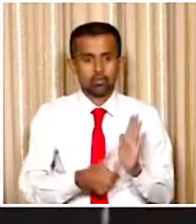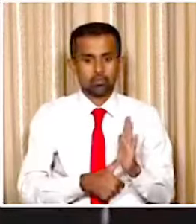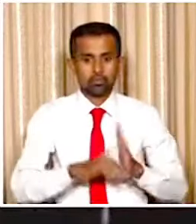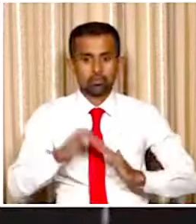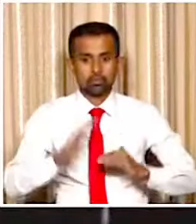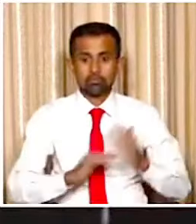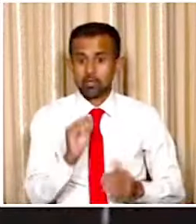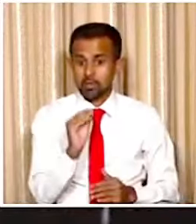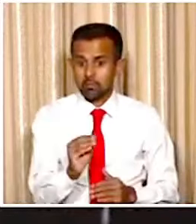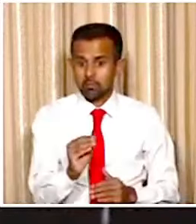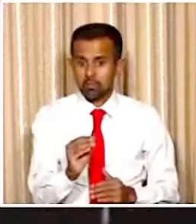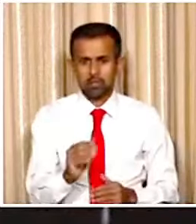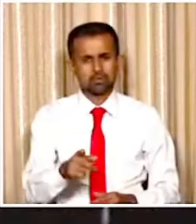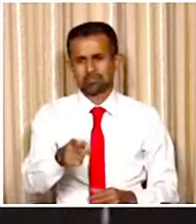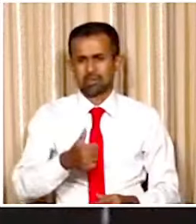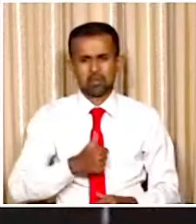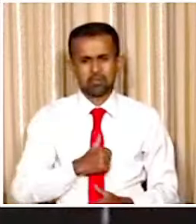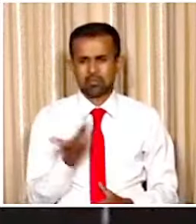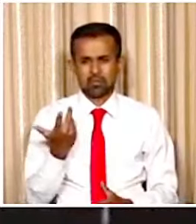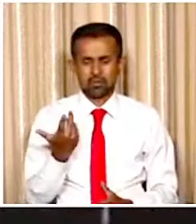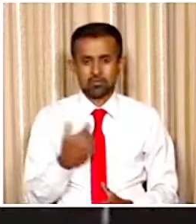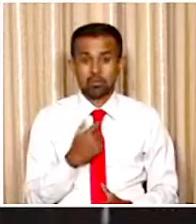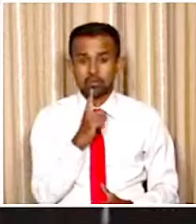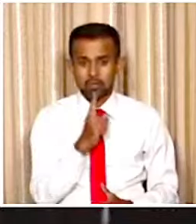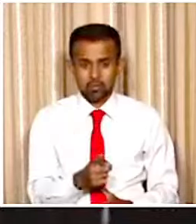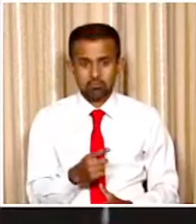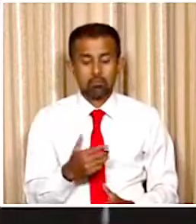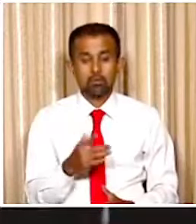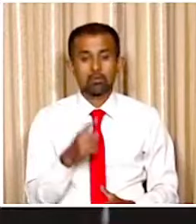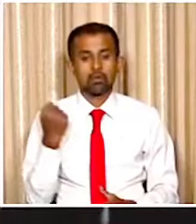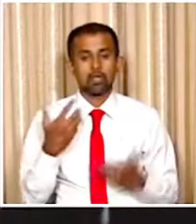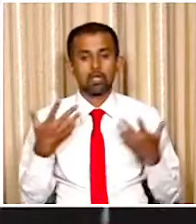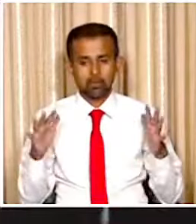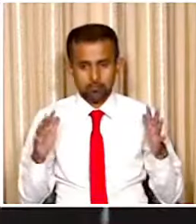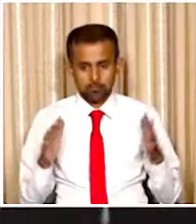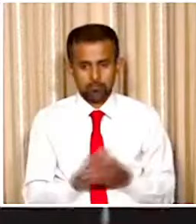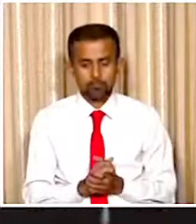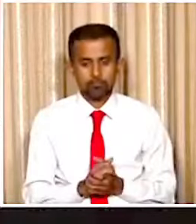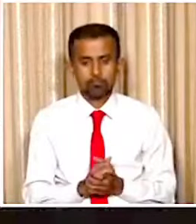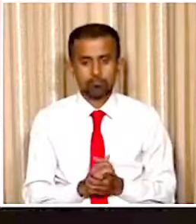භාවිතා කරනවා නම් ඒකට අපි විරුද්ධයි කියන එකත් මේ අවස්ථාවේදී මතක් කර දෙමින් මගේ වචන ස්වල්පය අවසන් කරනවා.